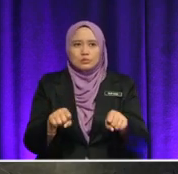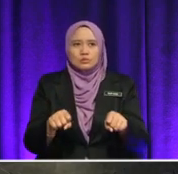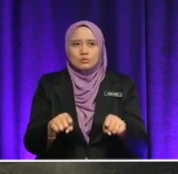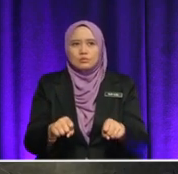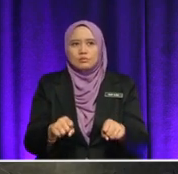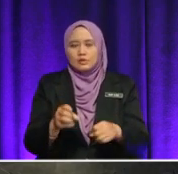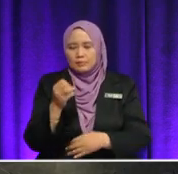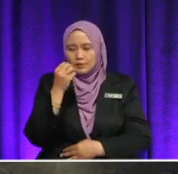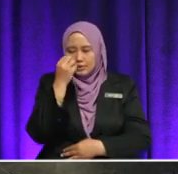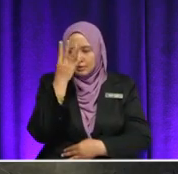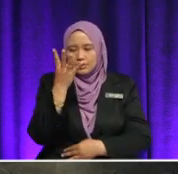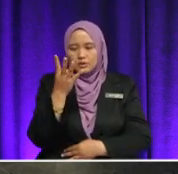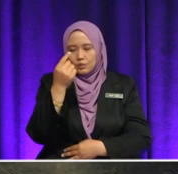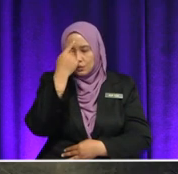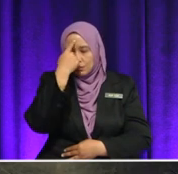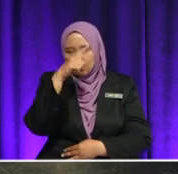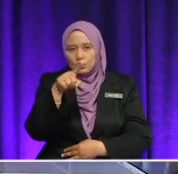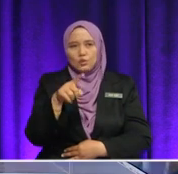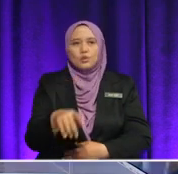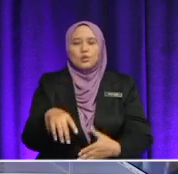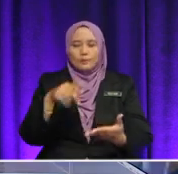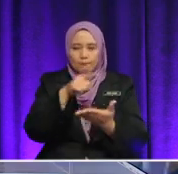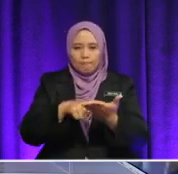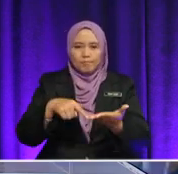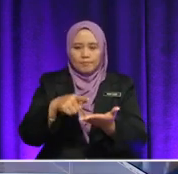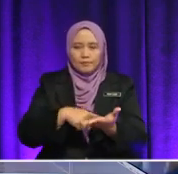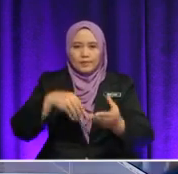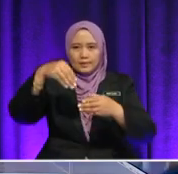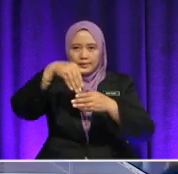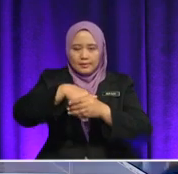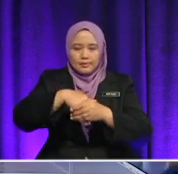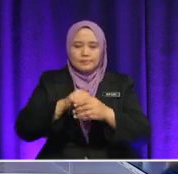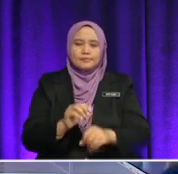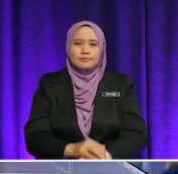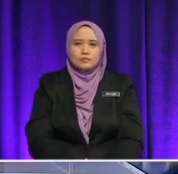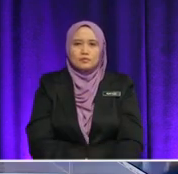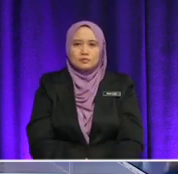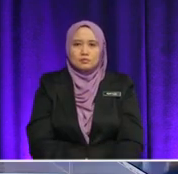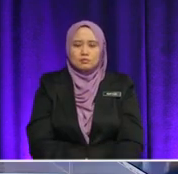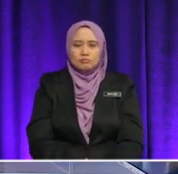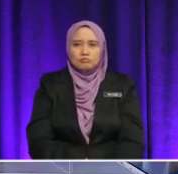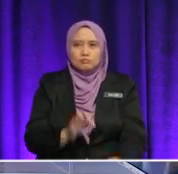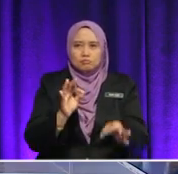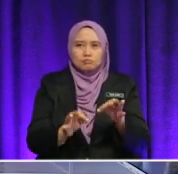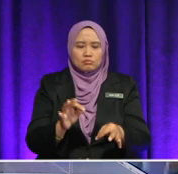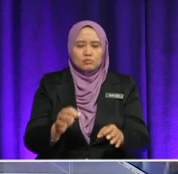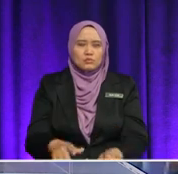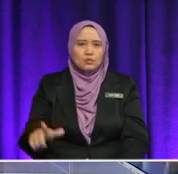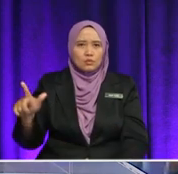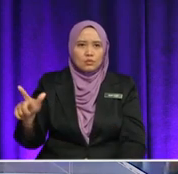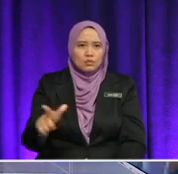ceritanya juga dari segi kaidah pemilihan Wakil di palima dan juga dewan undangan